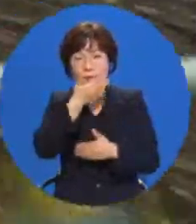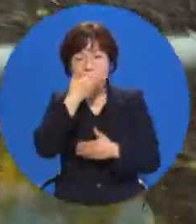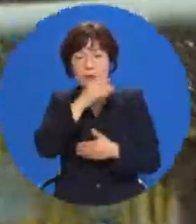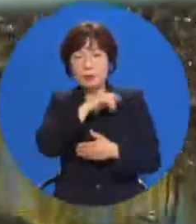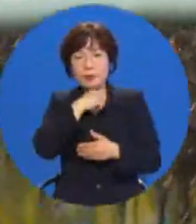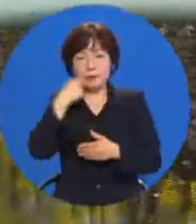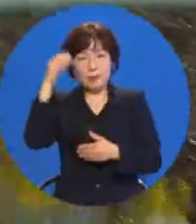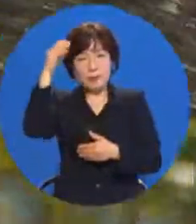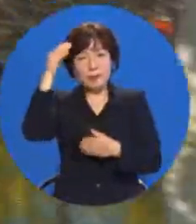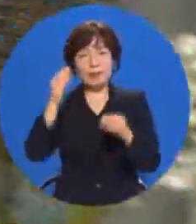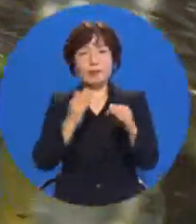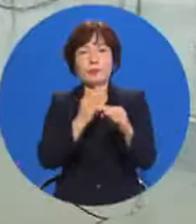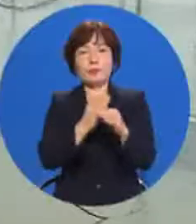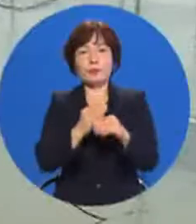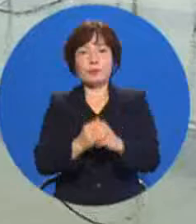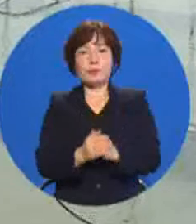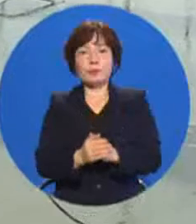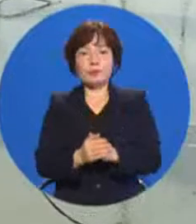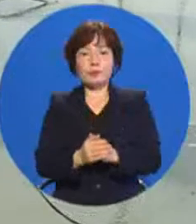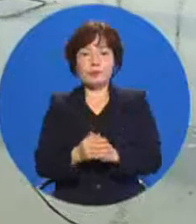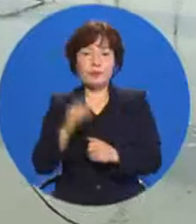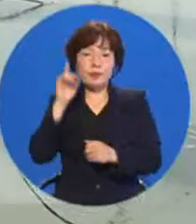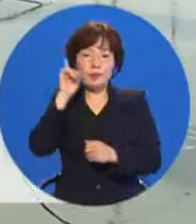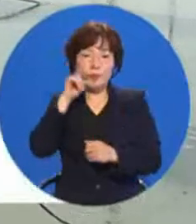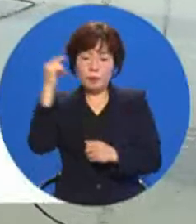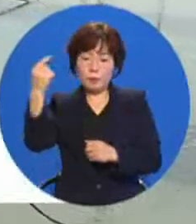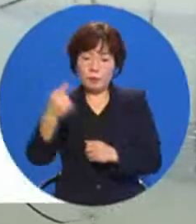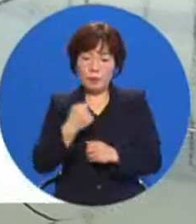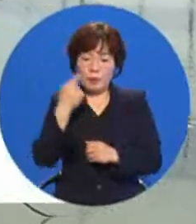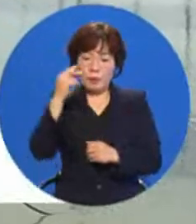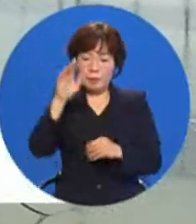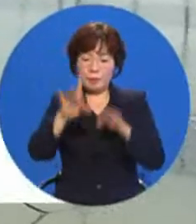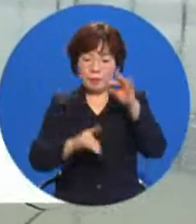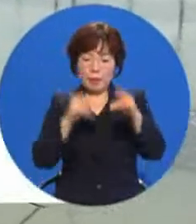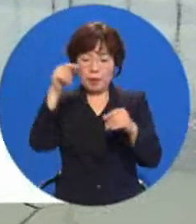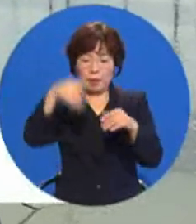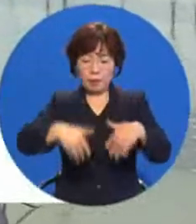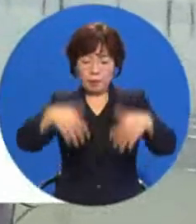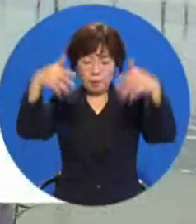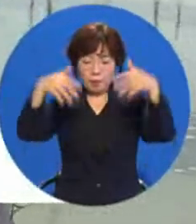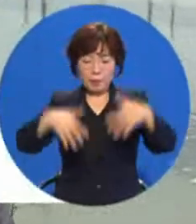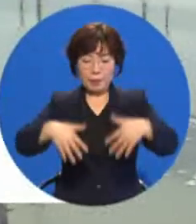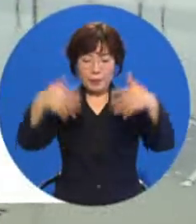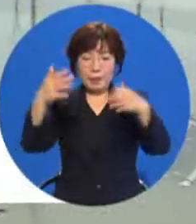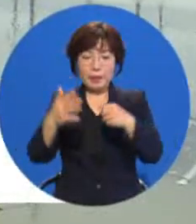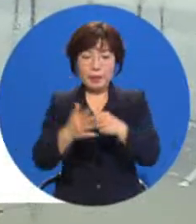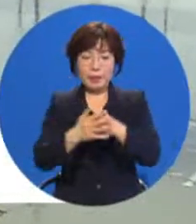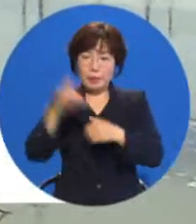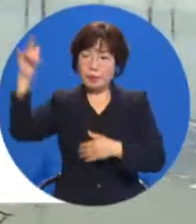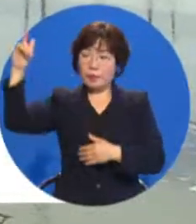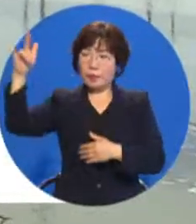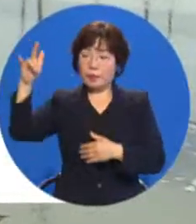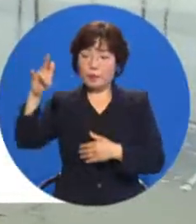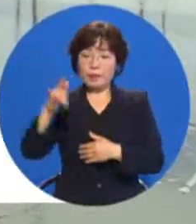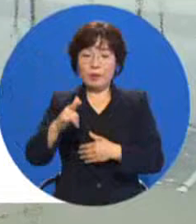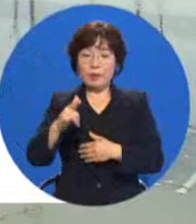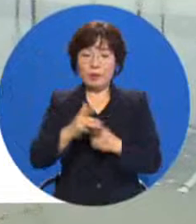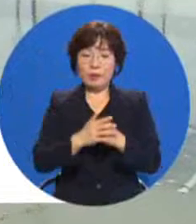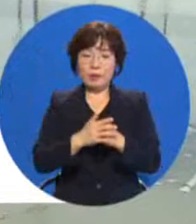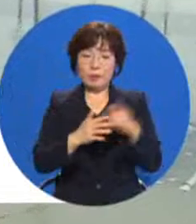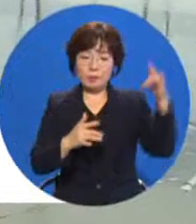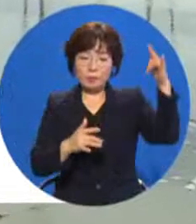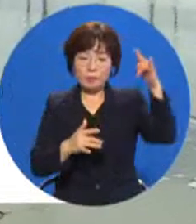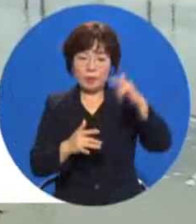손꼽아 기다리기도 합니다. 매일 와가지고 뻘 빠져갖고 이러고 오르고 내리고 한다 보니까 이 태양광을 이렇게 햇볕에